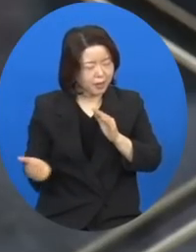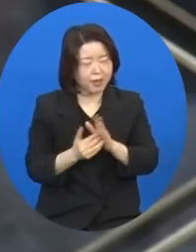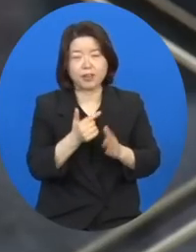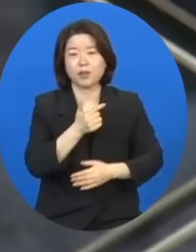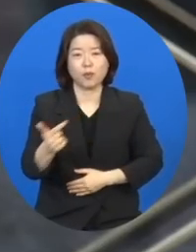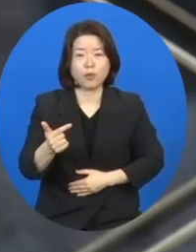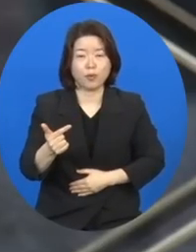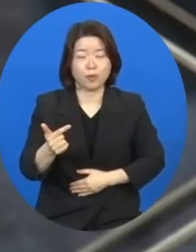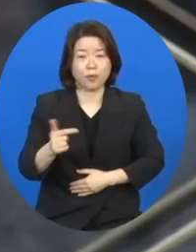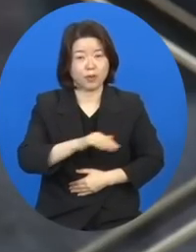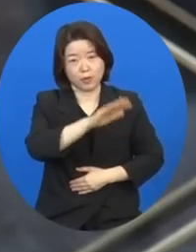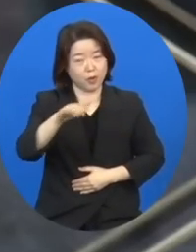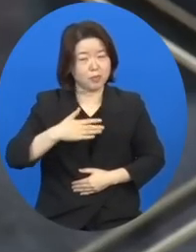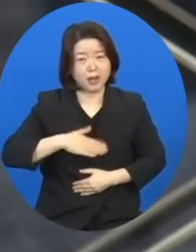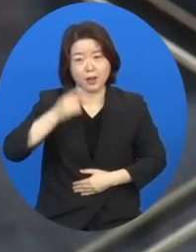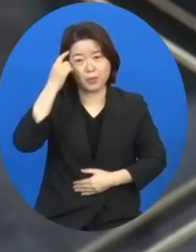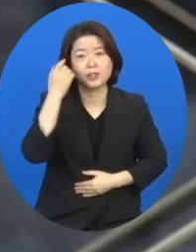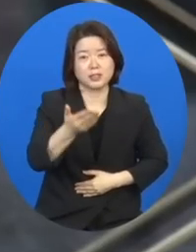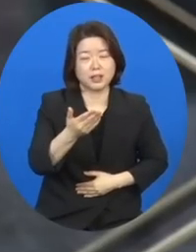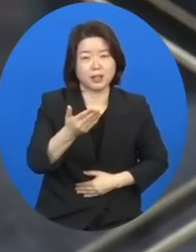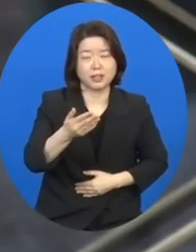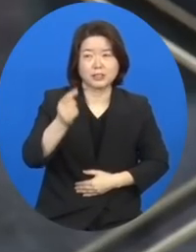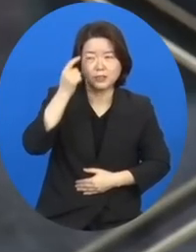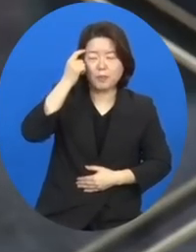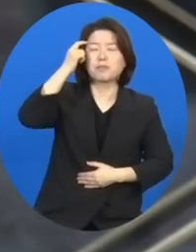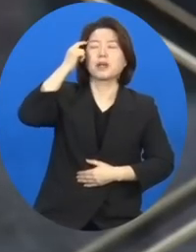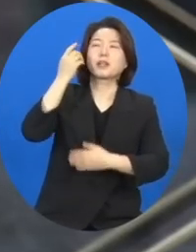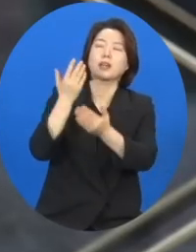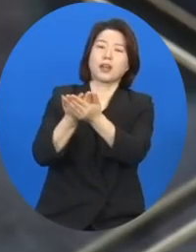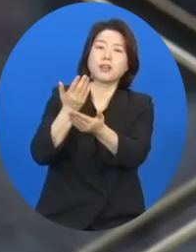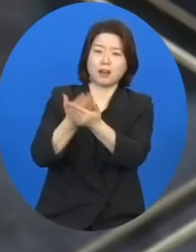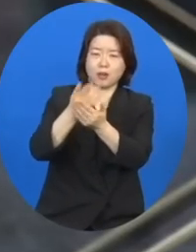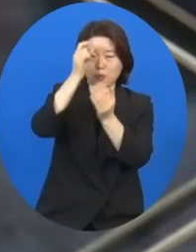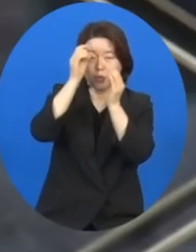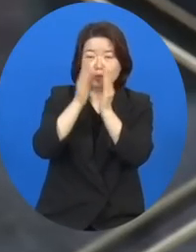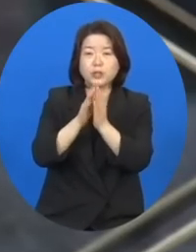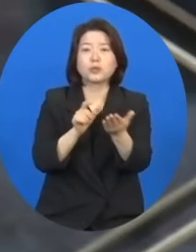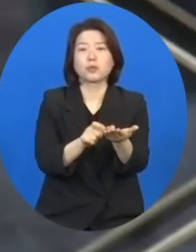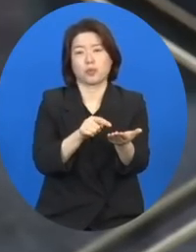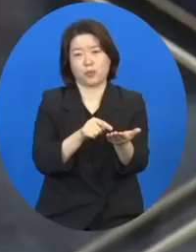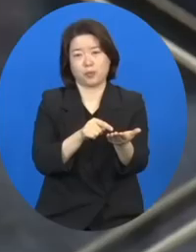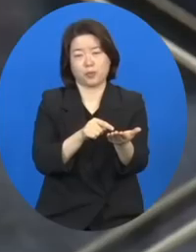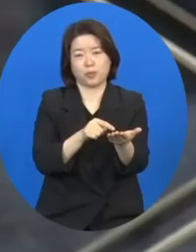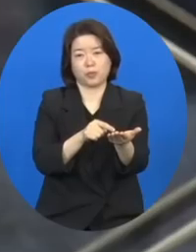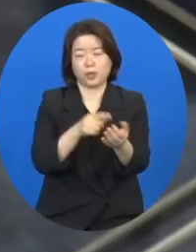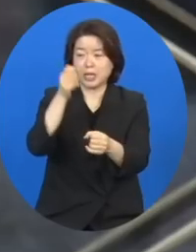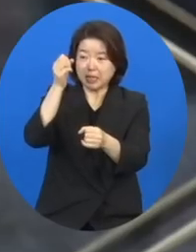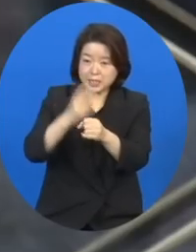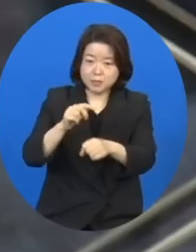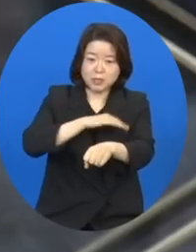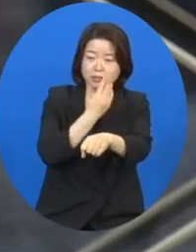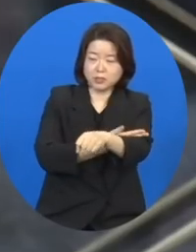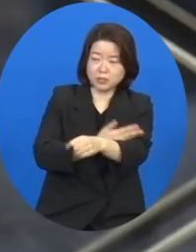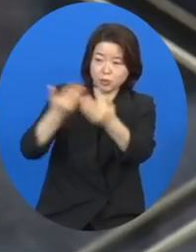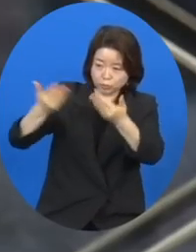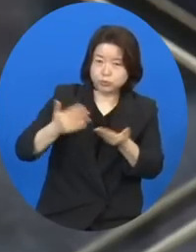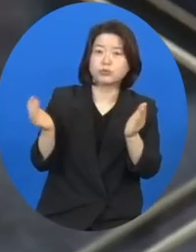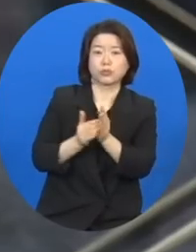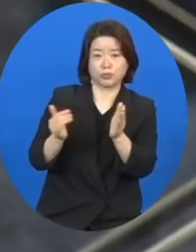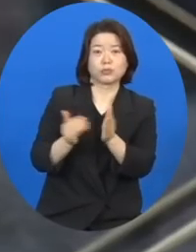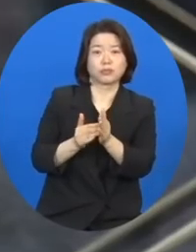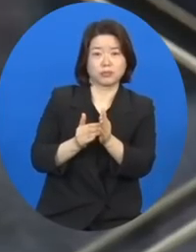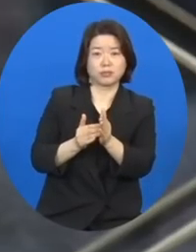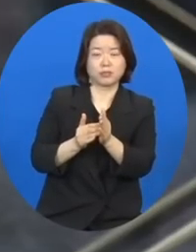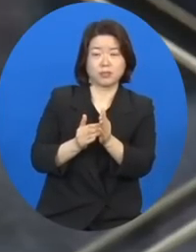알고 있냐는 거예요. 그것을 깨닫게 달라고 기도하고 있잖아요. 이미 그 능력이 주어져 있다라고,